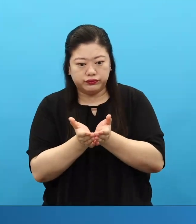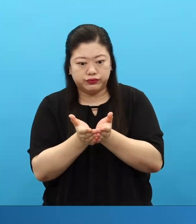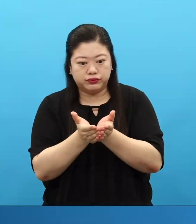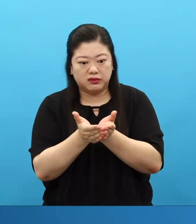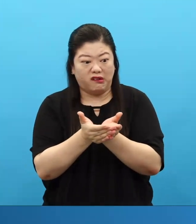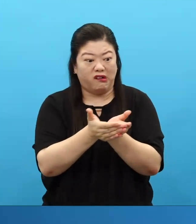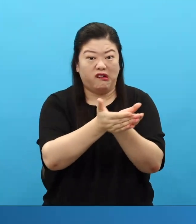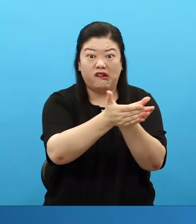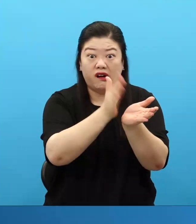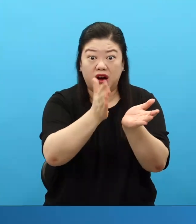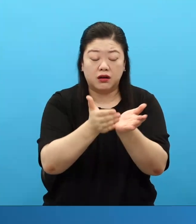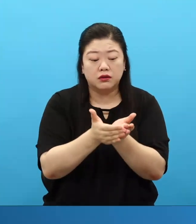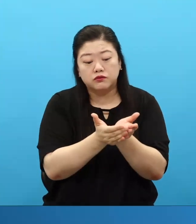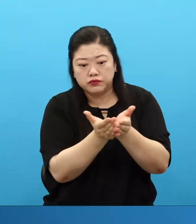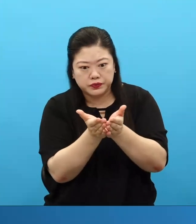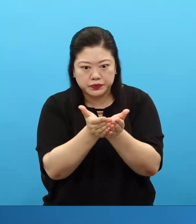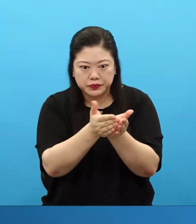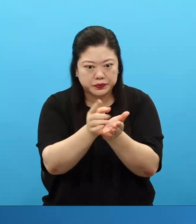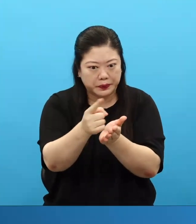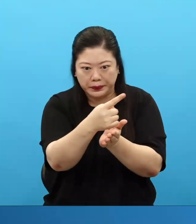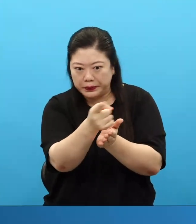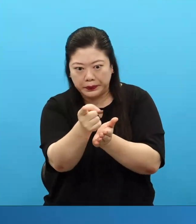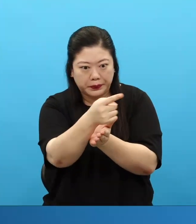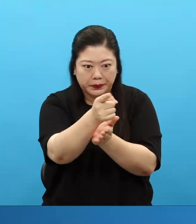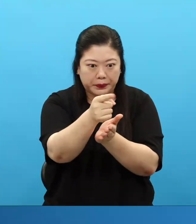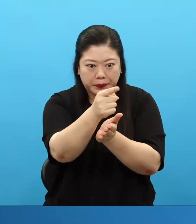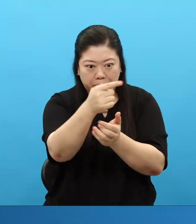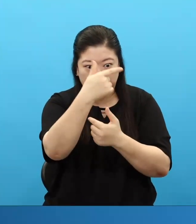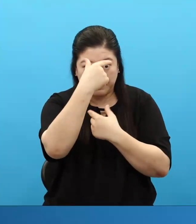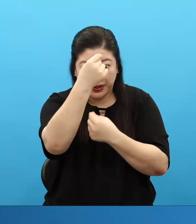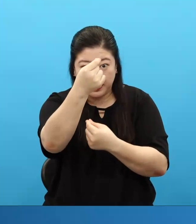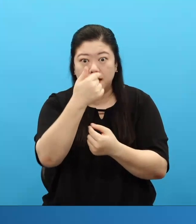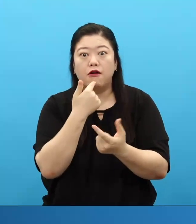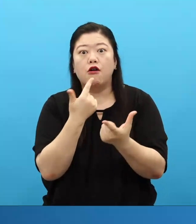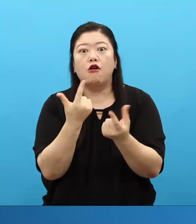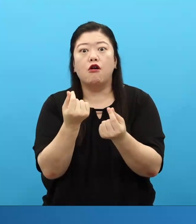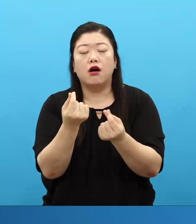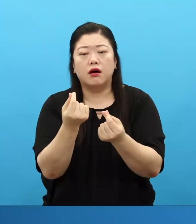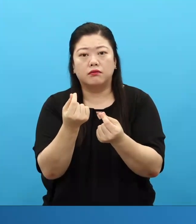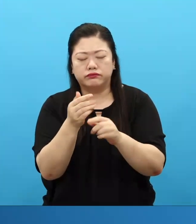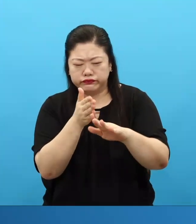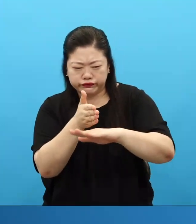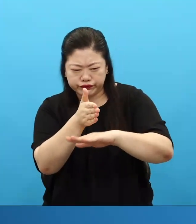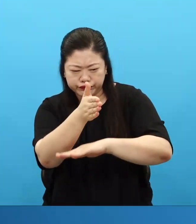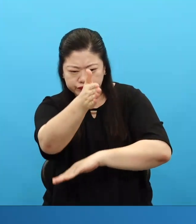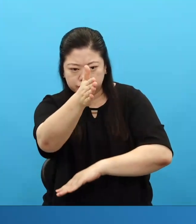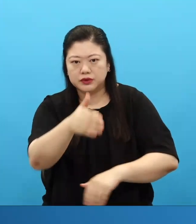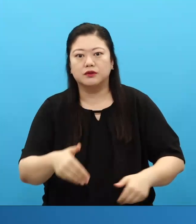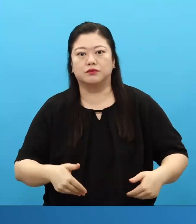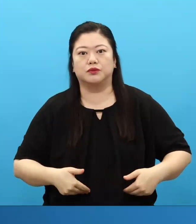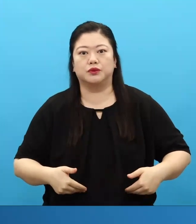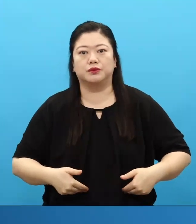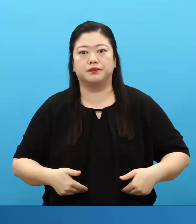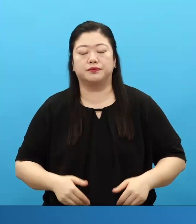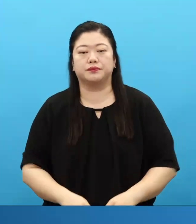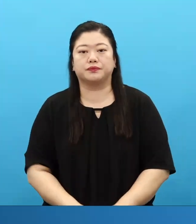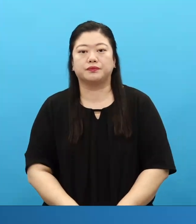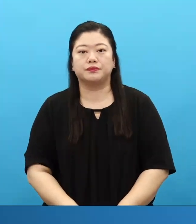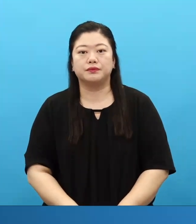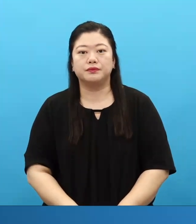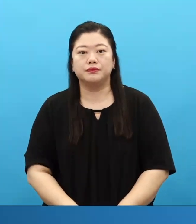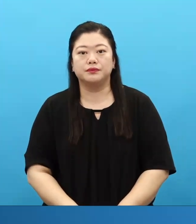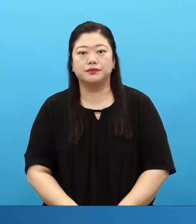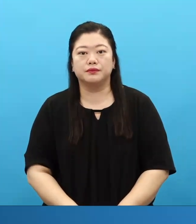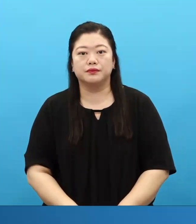you're looking at the 안 compass 봐도 24 hours a day. Even if you're not actually looking 연결되고 at 있는 it, 겁니다. that you're influenced by 그래서 it. 이 기도는 24할 때